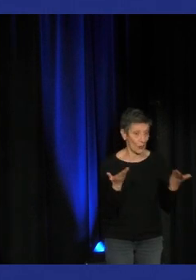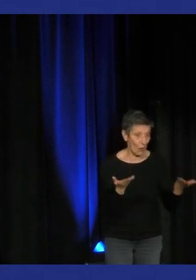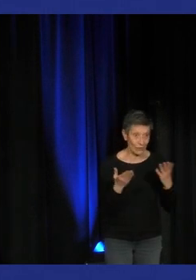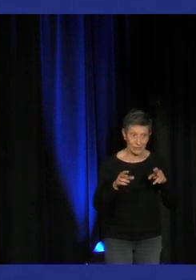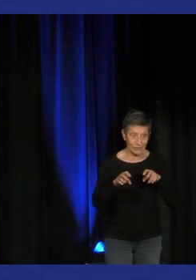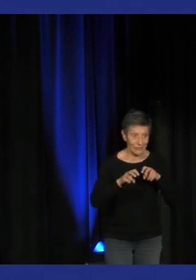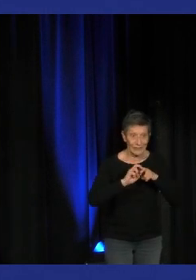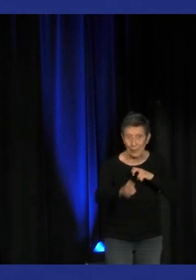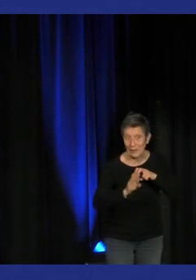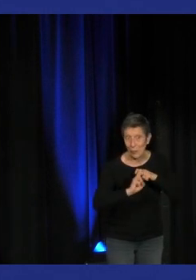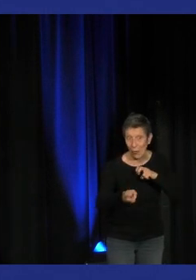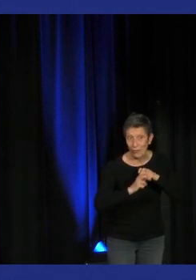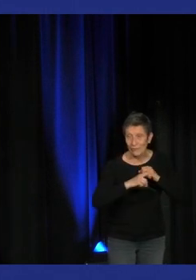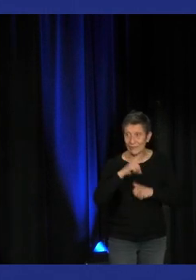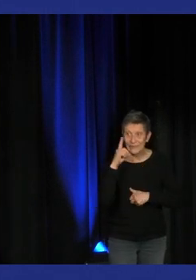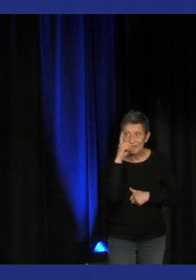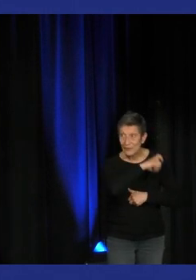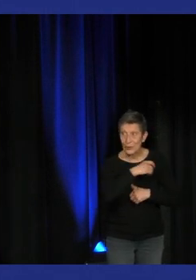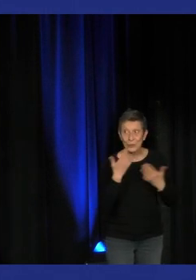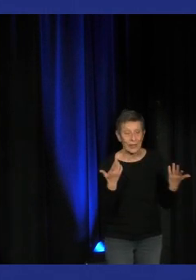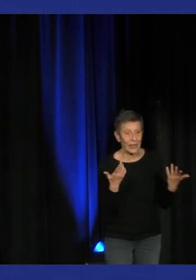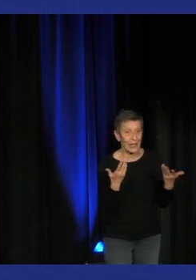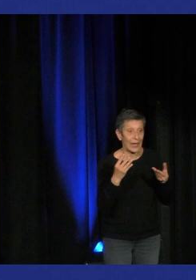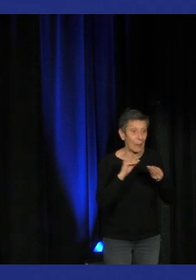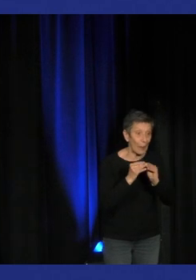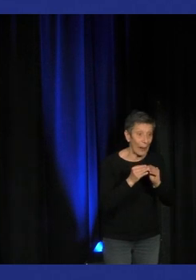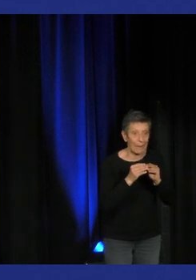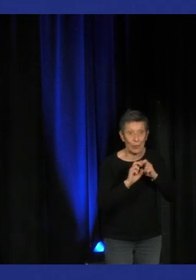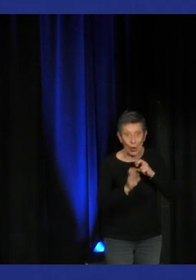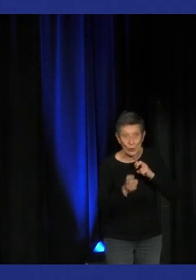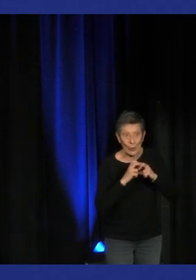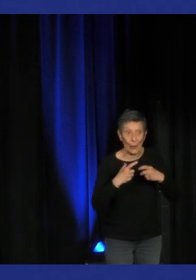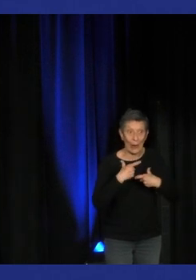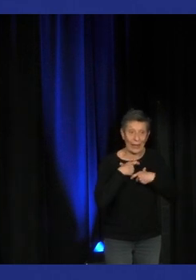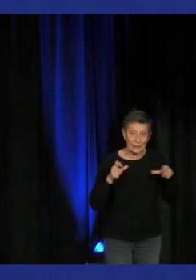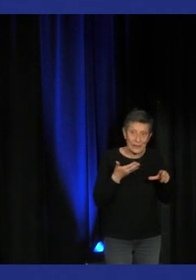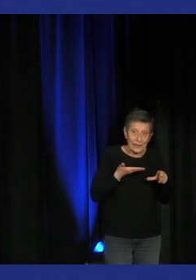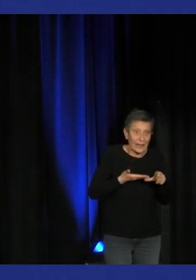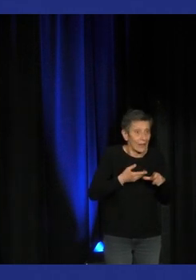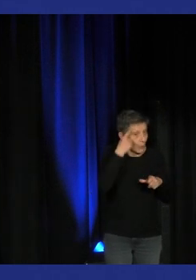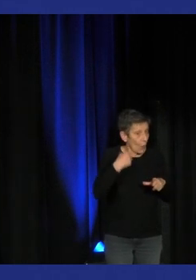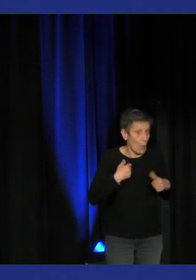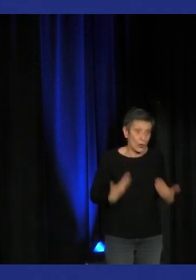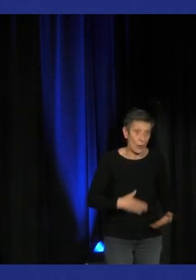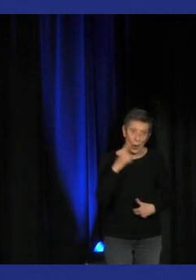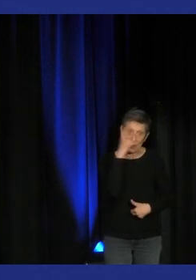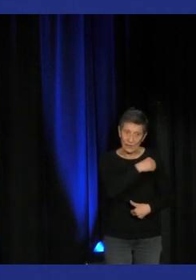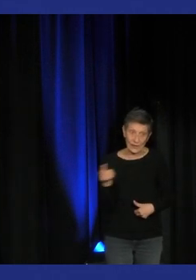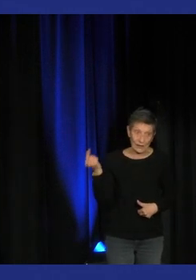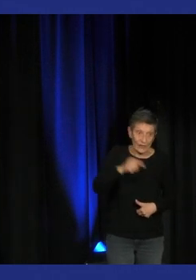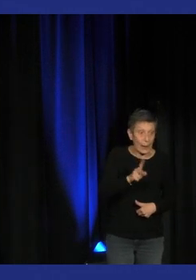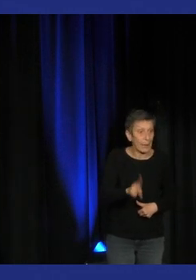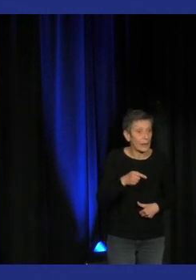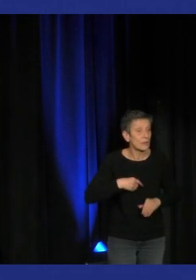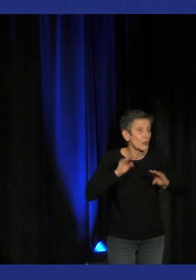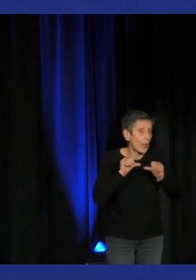de déplacement et des accessibilités des transports en commun, c'était très compliqué pour moi de venir jusqu'à Paris parce que